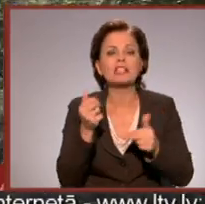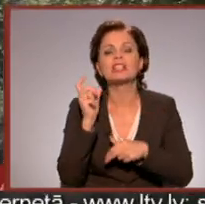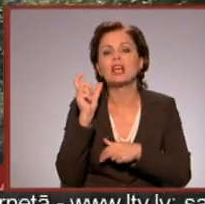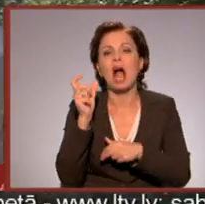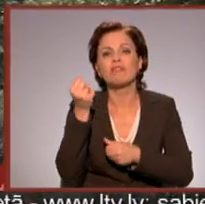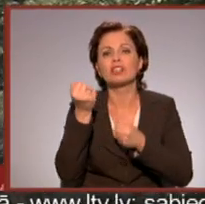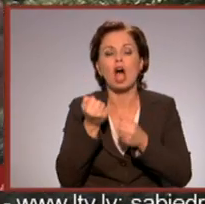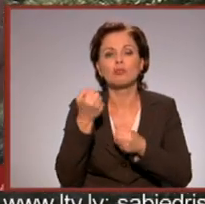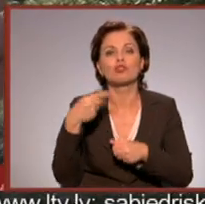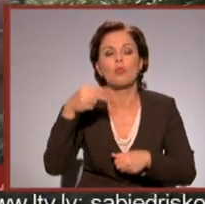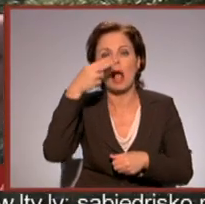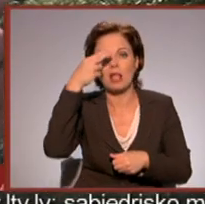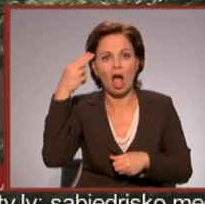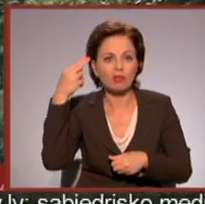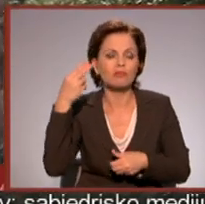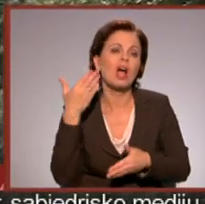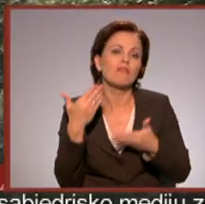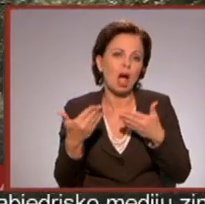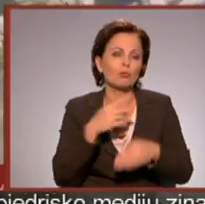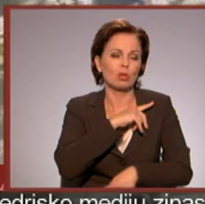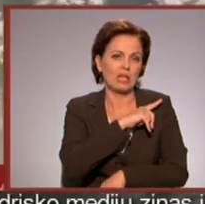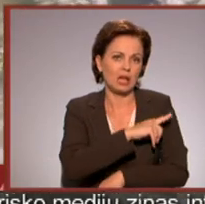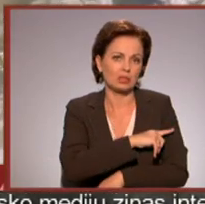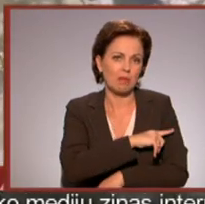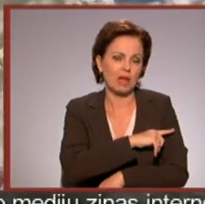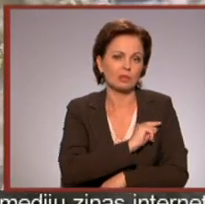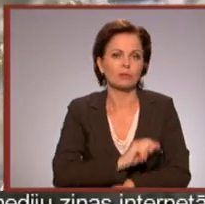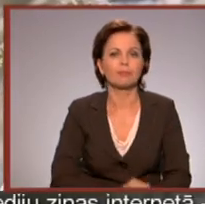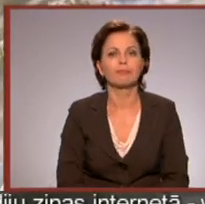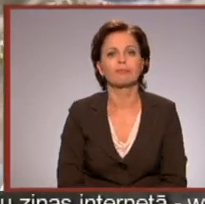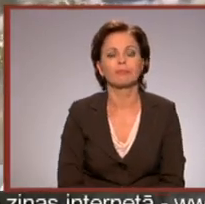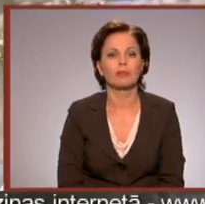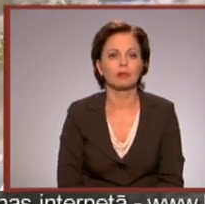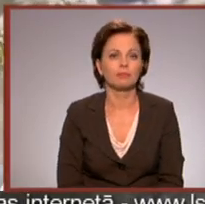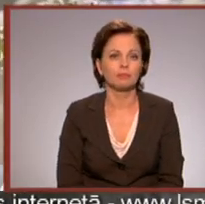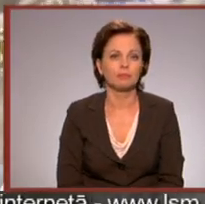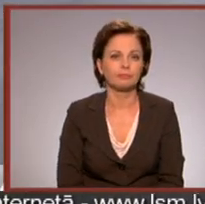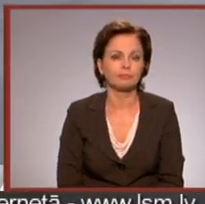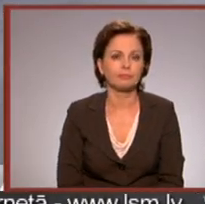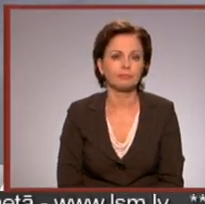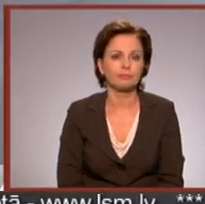automašīnas šoferis no Lietuvas ir pilnīgi iespējams. Topografs, tāks tahografs.